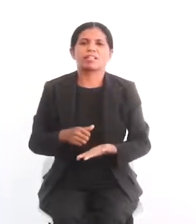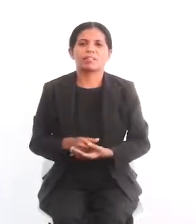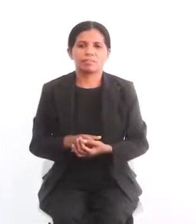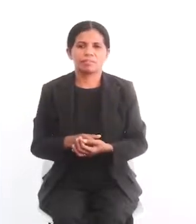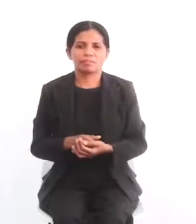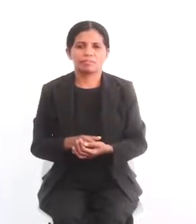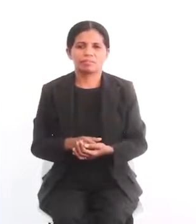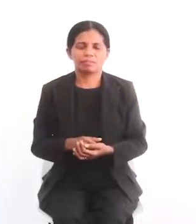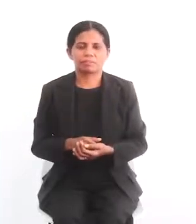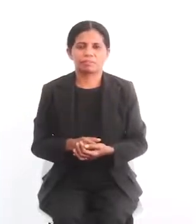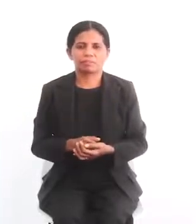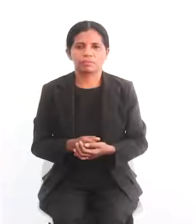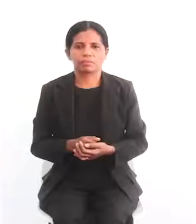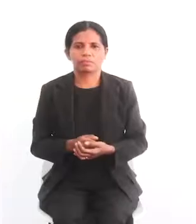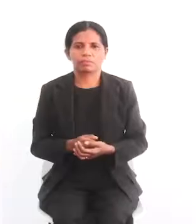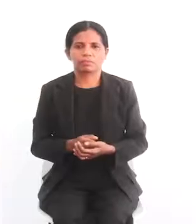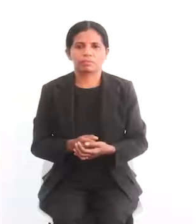ya.